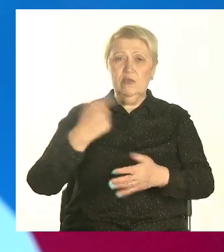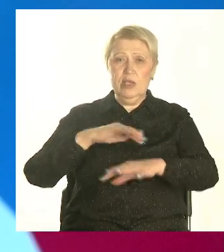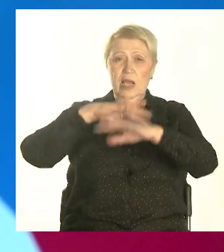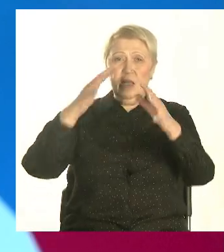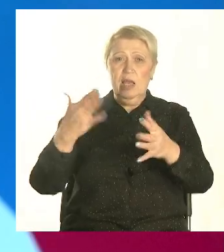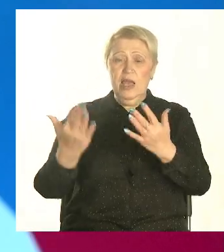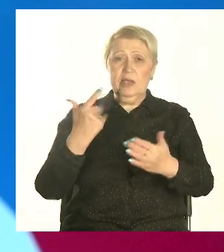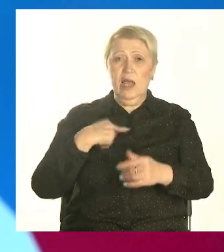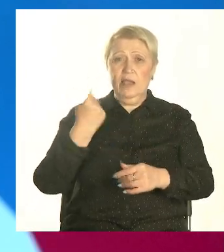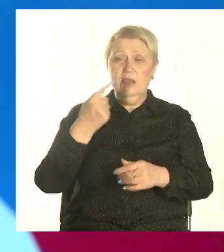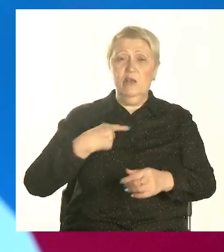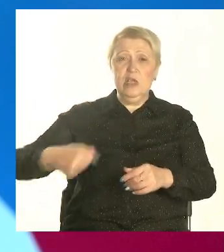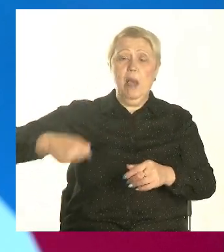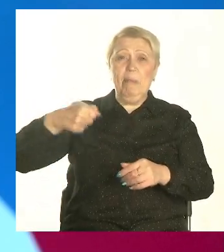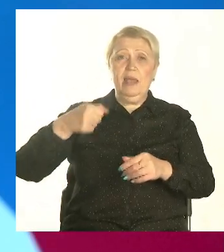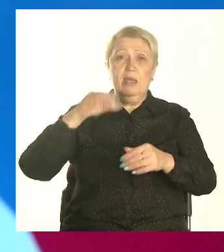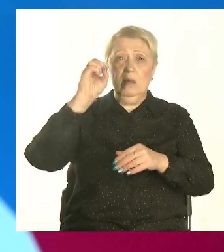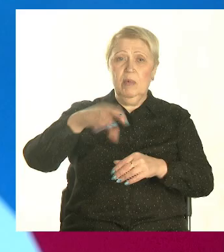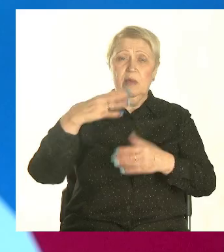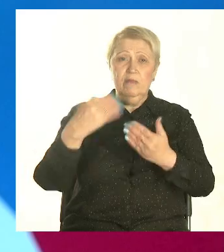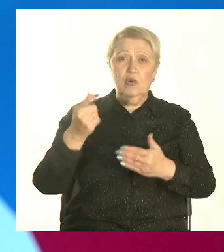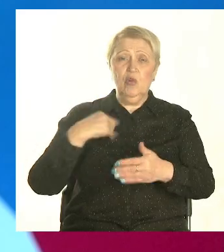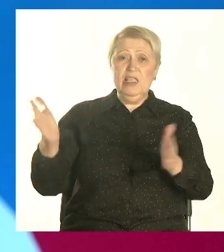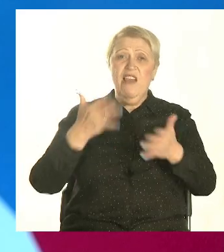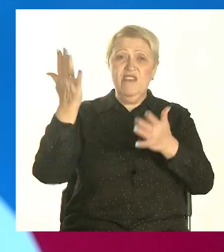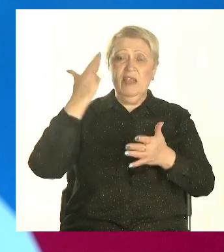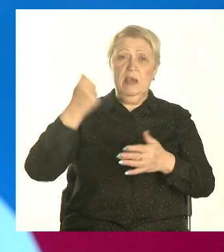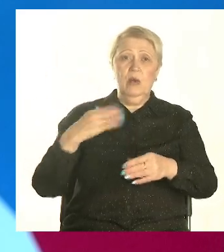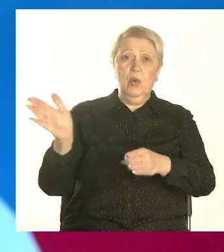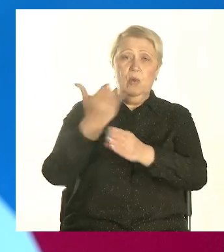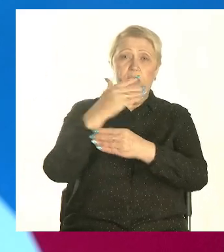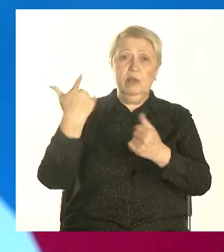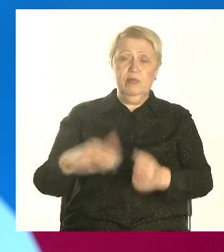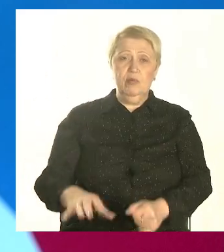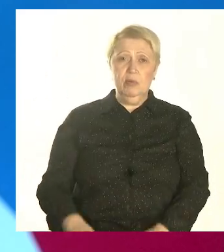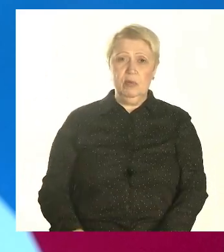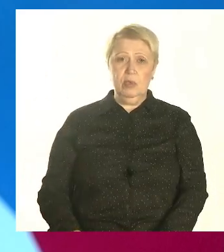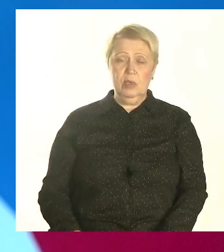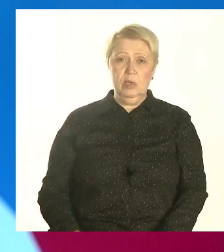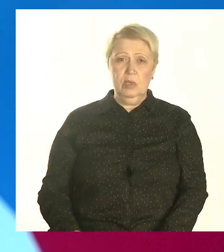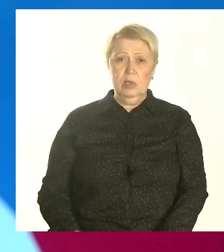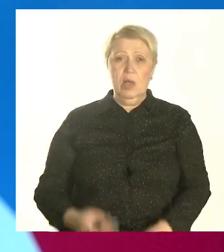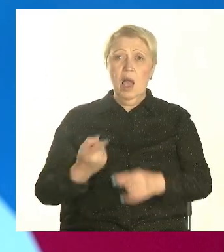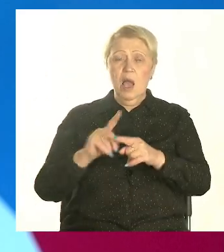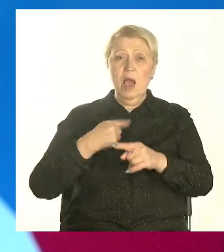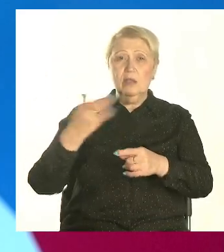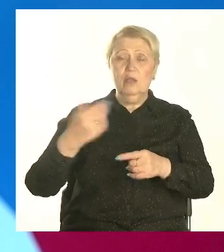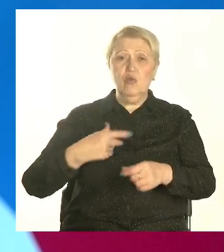положу, его там что-то легкое, мне ветром сдует просто. И я его как-то там прижал, примял и рядышком положил. Вот этот пакет,